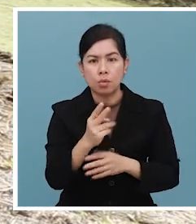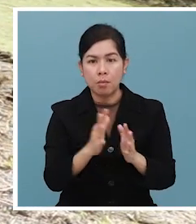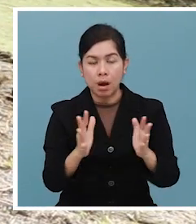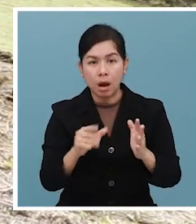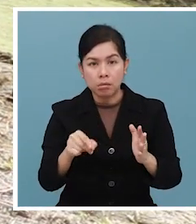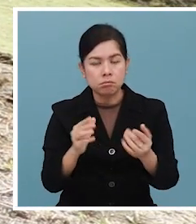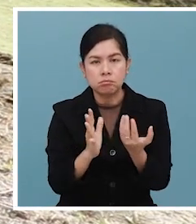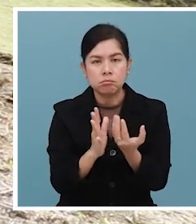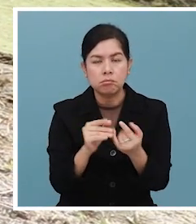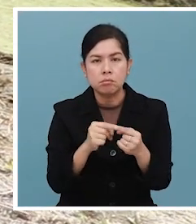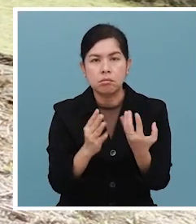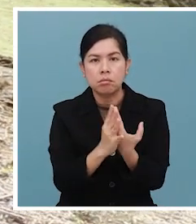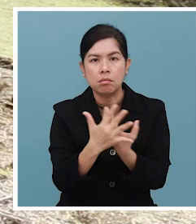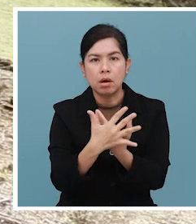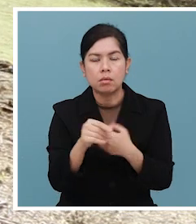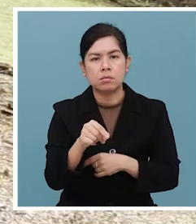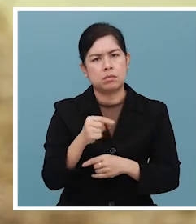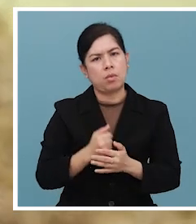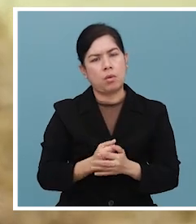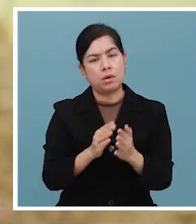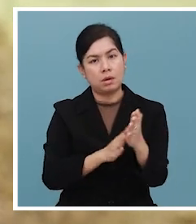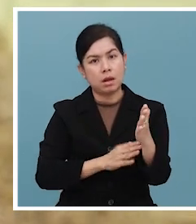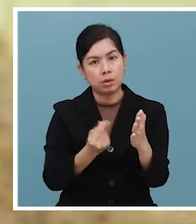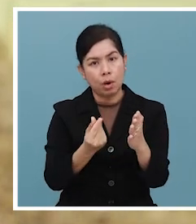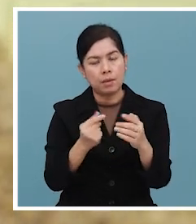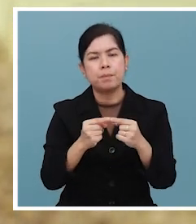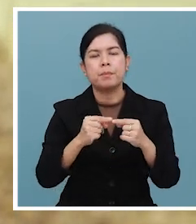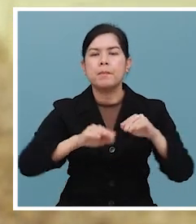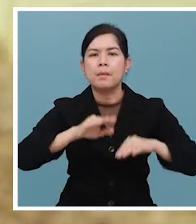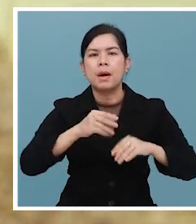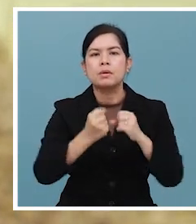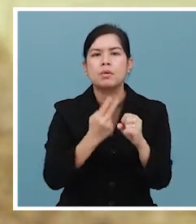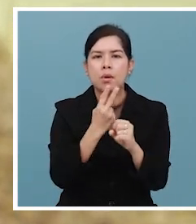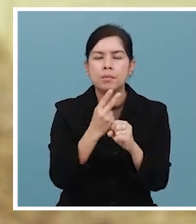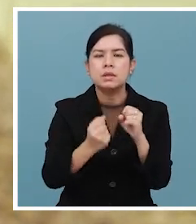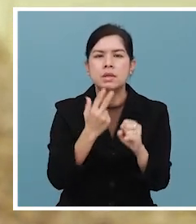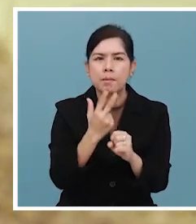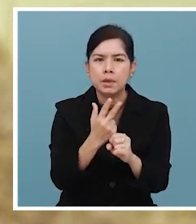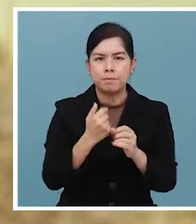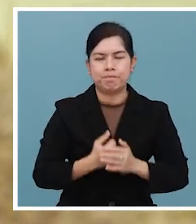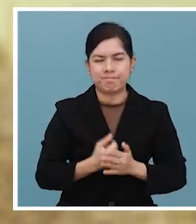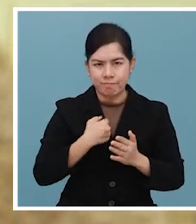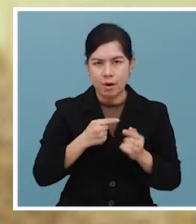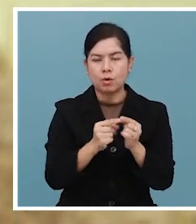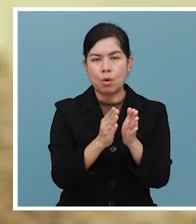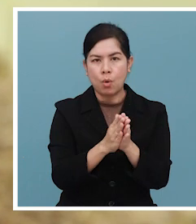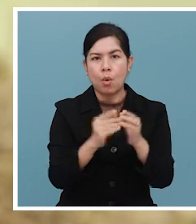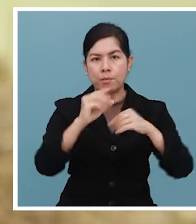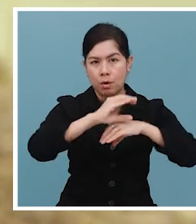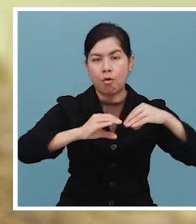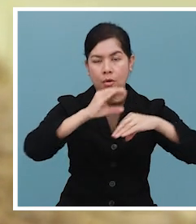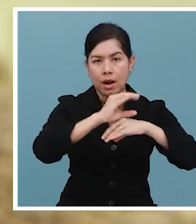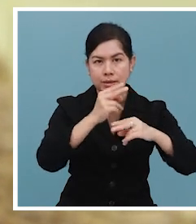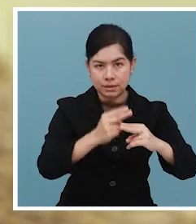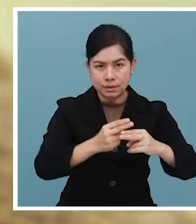พอขายช่องทางเยอะเหลือเกินเนี่ยมันเป็นมาได้กี่ปีแล้ว ประมาณ 2-3 ปีแล้ว สองสามปีแล้ว ใช่ที่เข้าตลาดผักร่วมใจ เหรอครับ